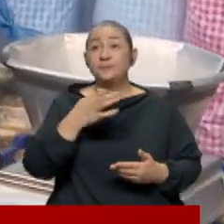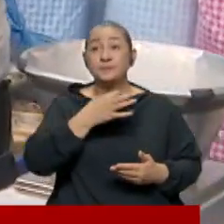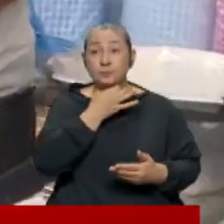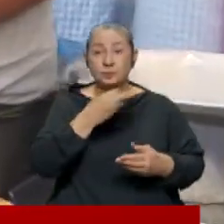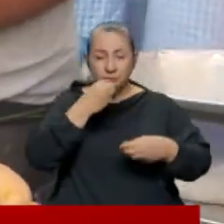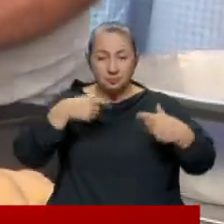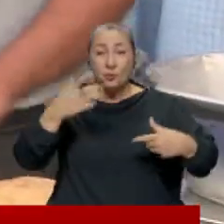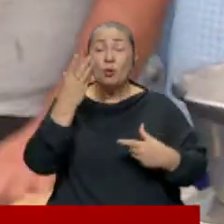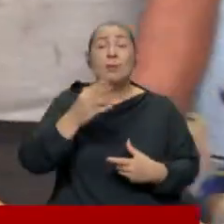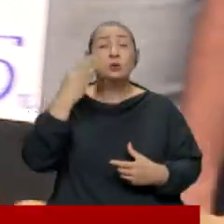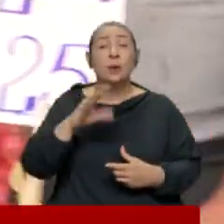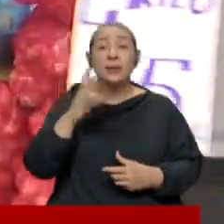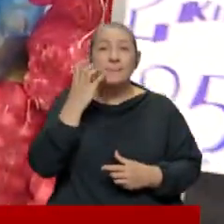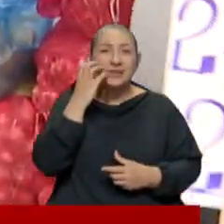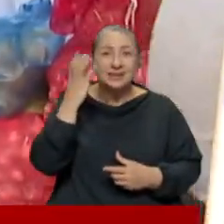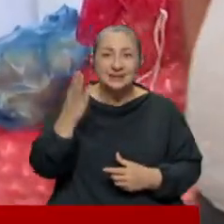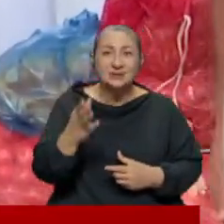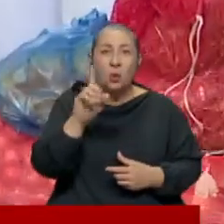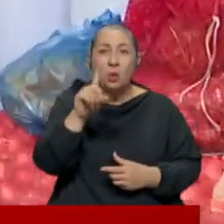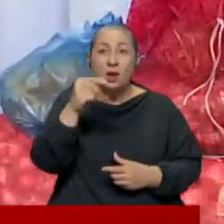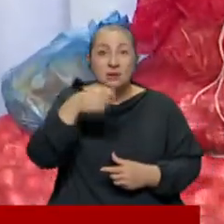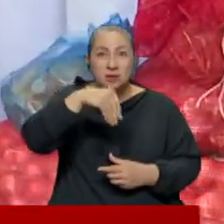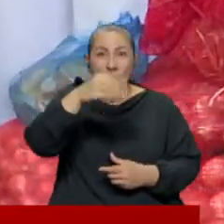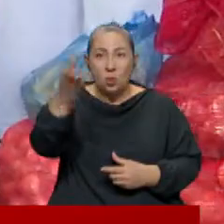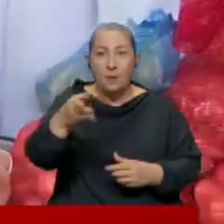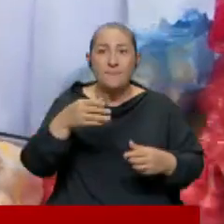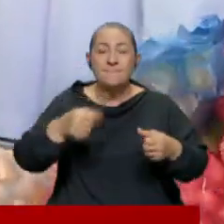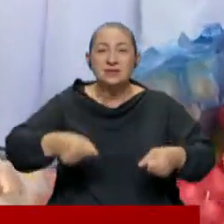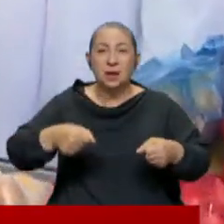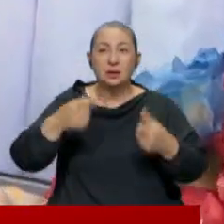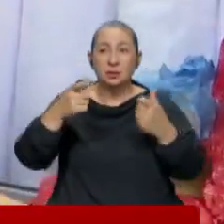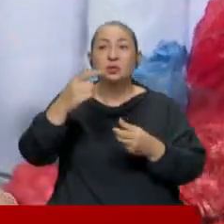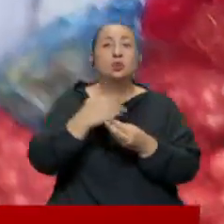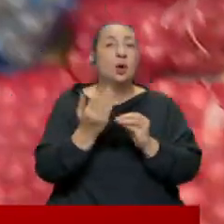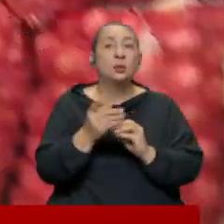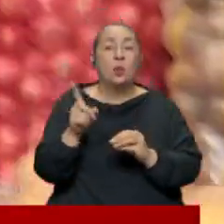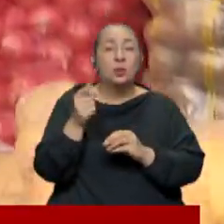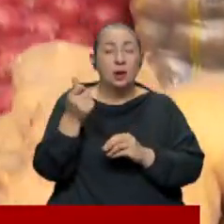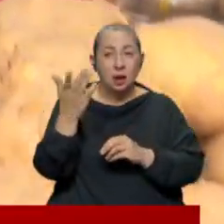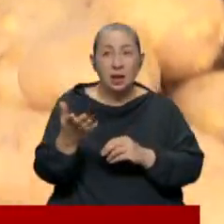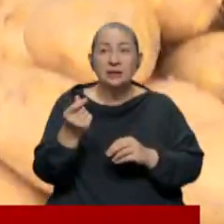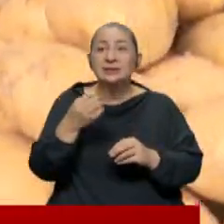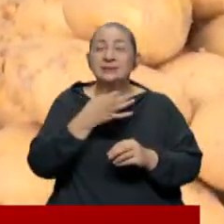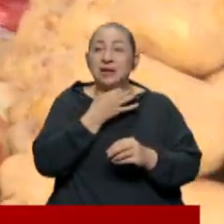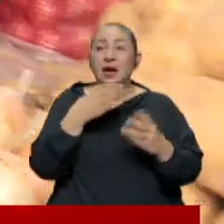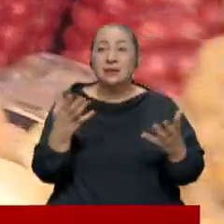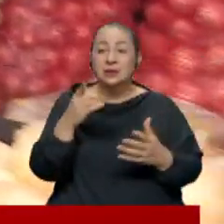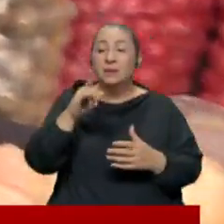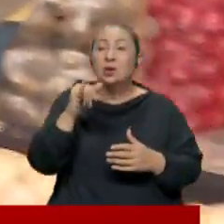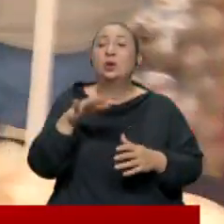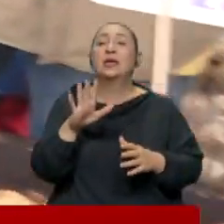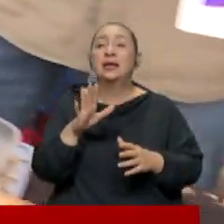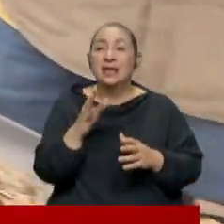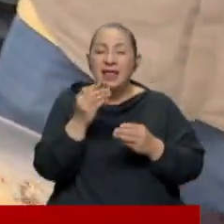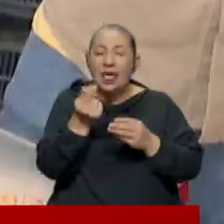gelirlinin sofrasının olmazsa olmazı patates 10 liradan satılıyor pazar tezgahında. Soğan da 10 lira. Dar gelirli artık kiloyla